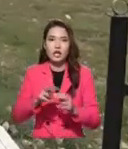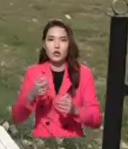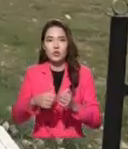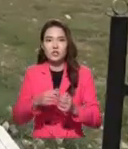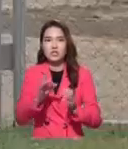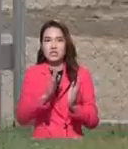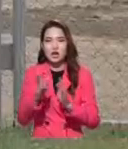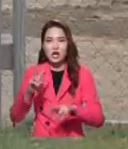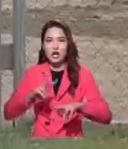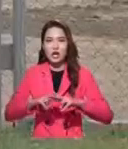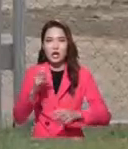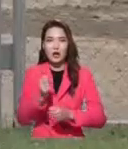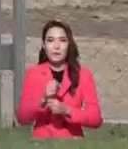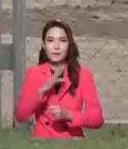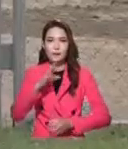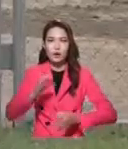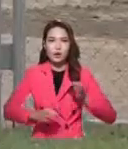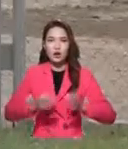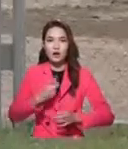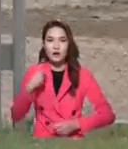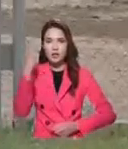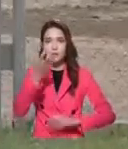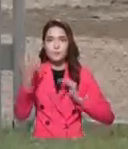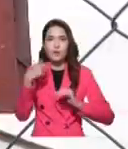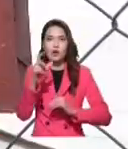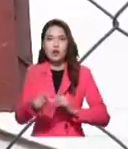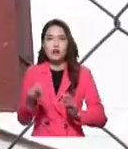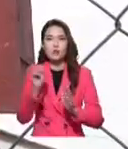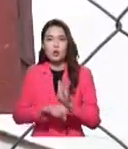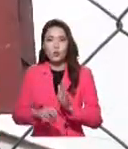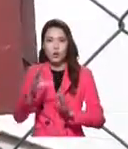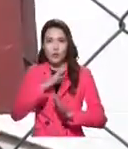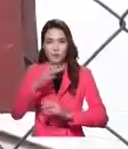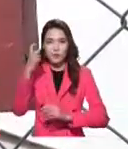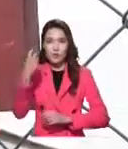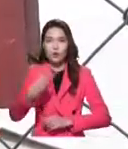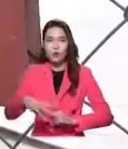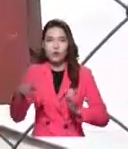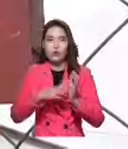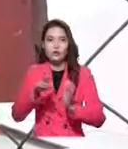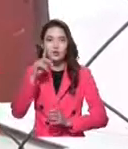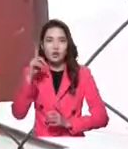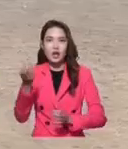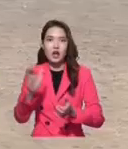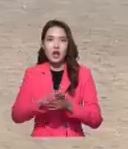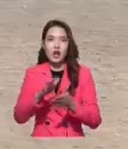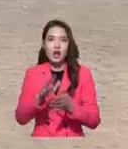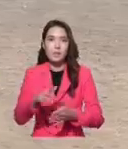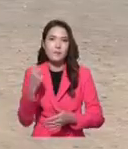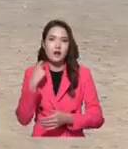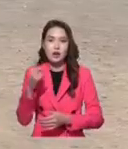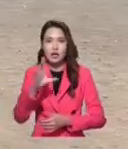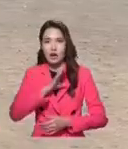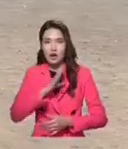колонияда жазасын өтеп жатқан сотталушы бір жыл бұрын адам өлтірген мәлімдеді. Айтуынша, ол 39 жастағы танысымен бірге ішімдік ішкен,